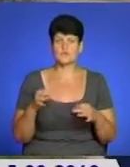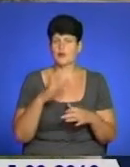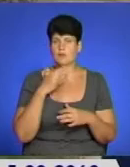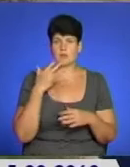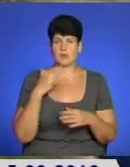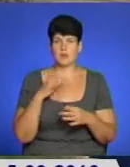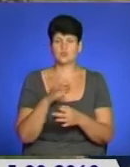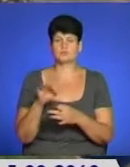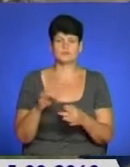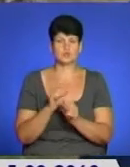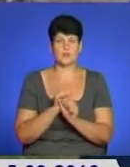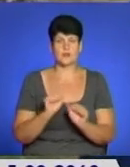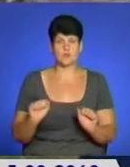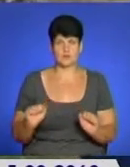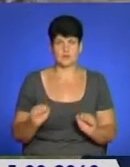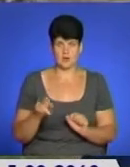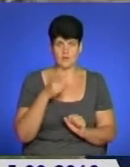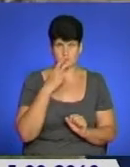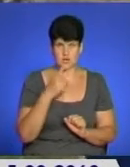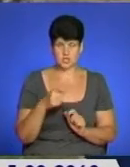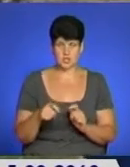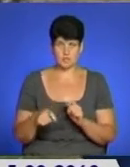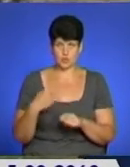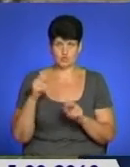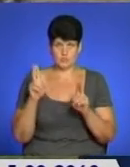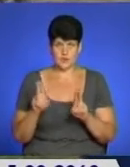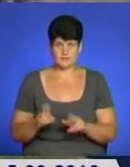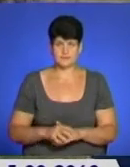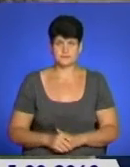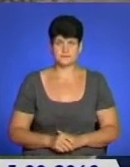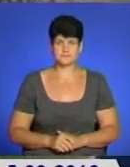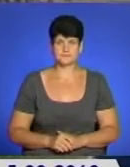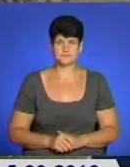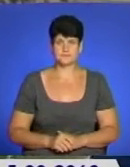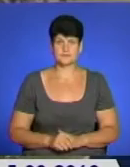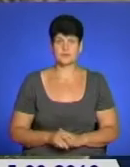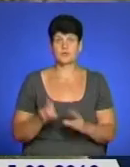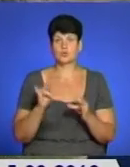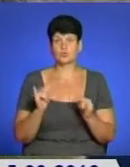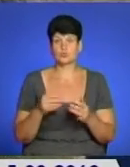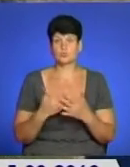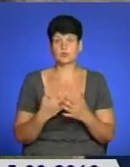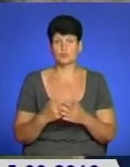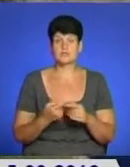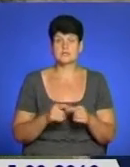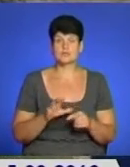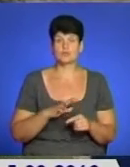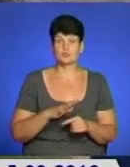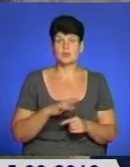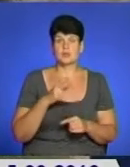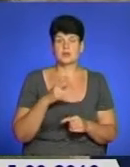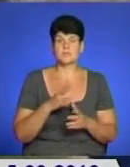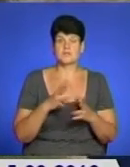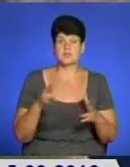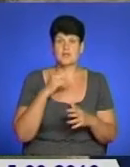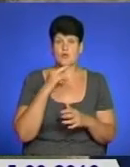що не можна. А ви бачили, як порушують правила? Ну, мабуть, це більше була неуважність, те, що я бачила. Тому